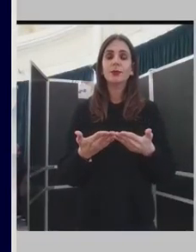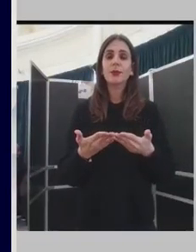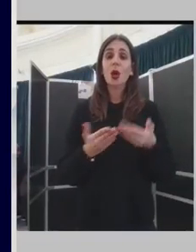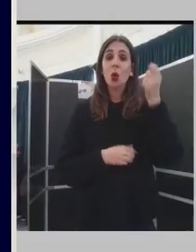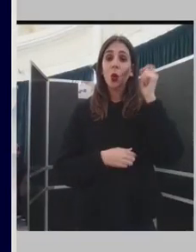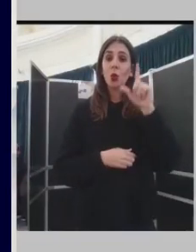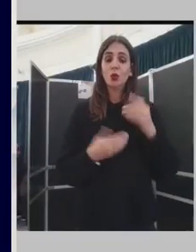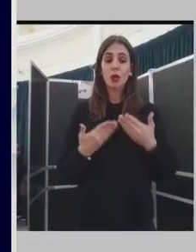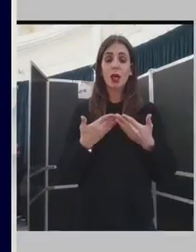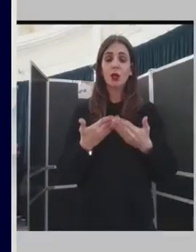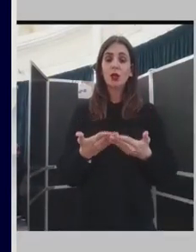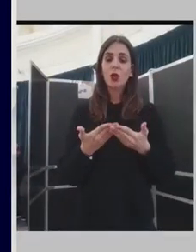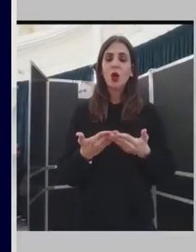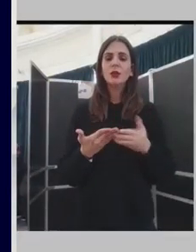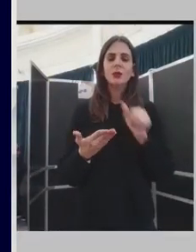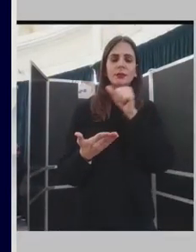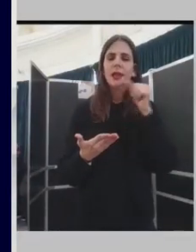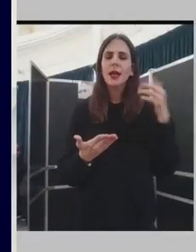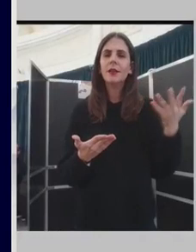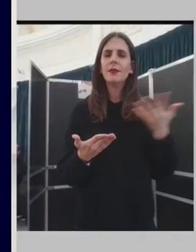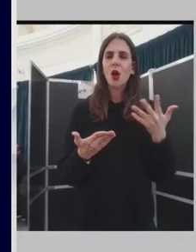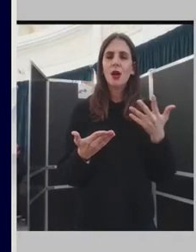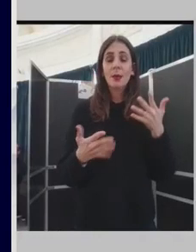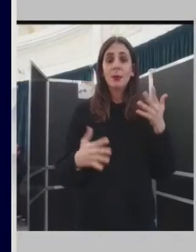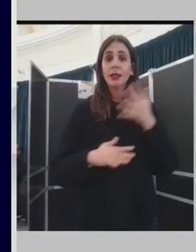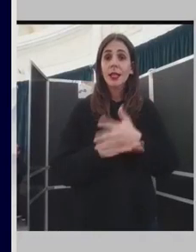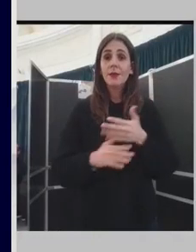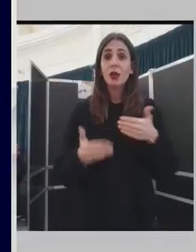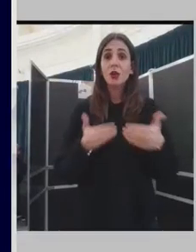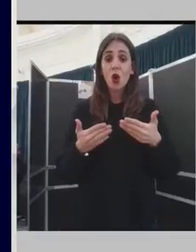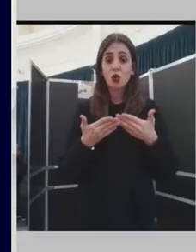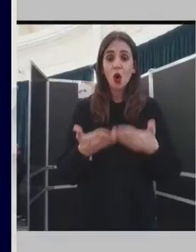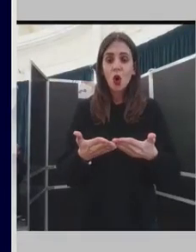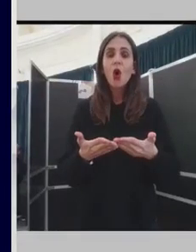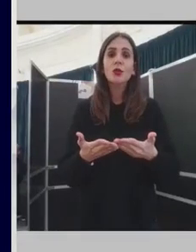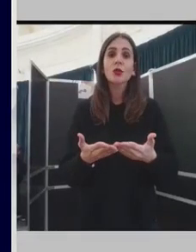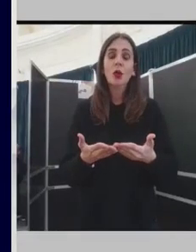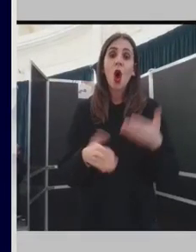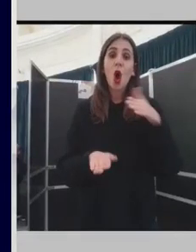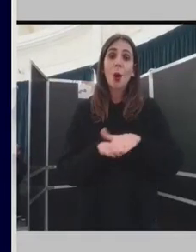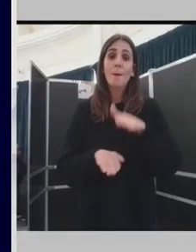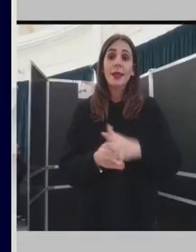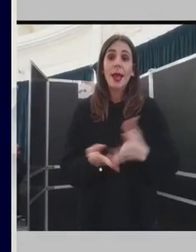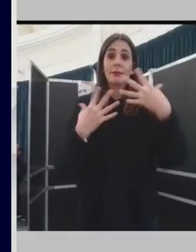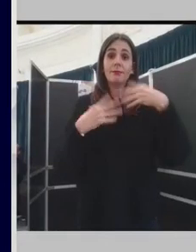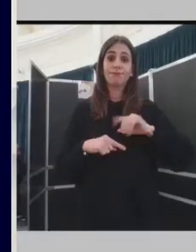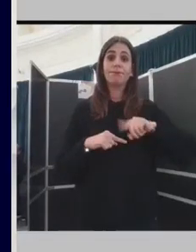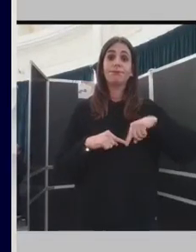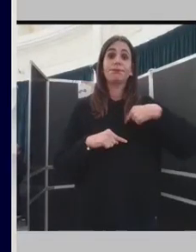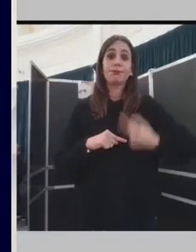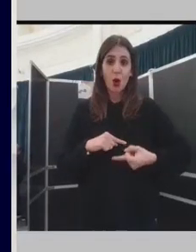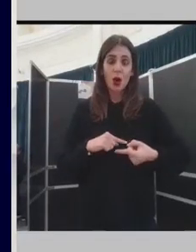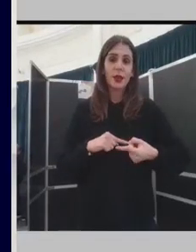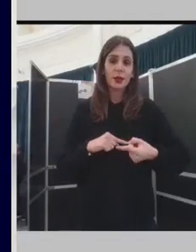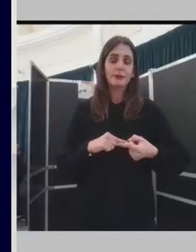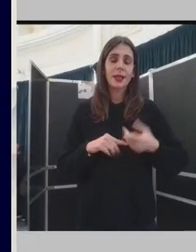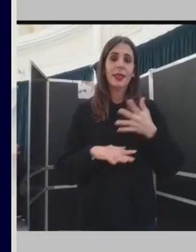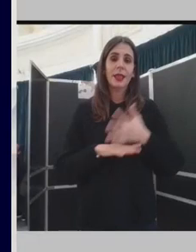propone un'organizzazione del soccorso stesso, l'acquisizione di competenze, perché se no anche lo stesso